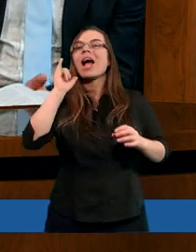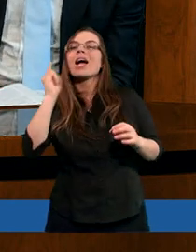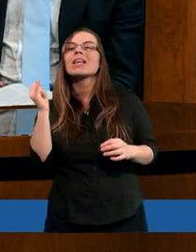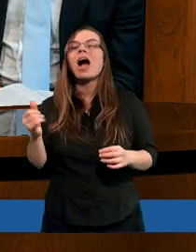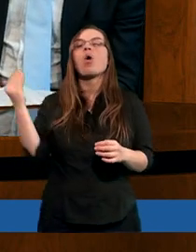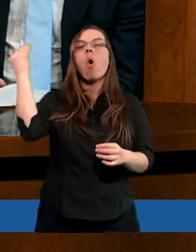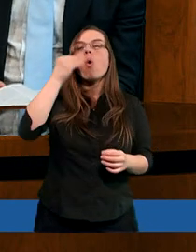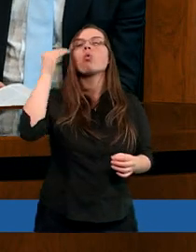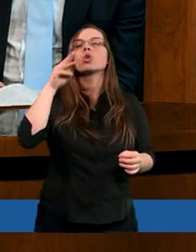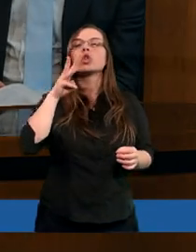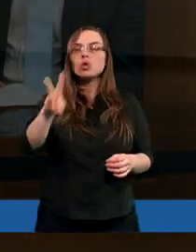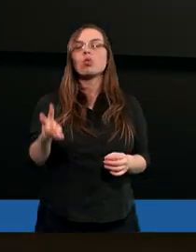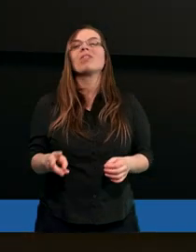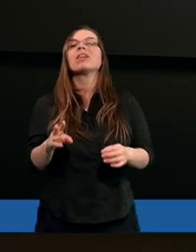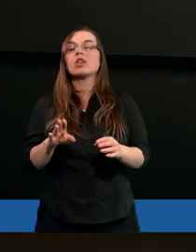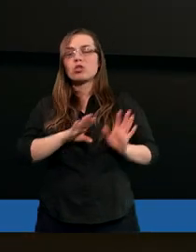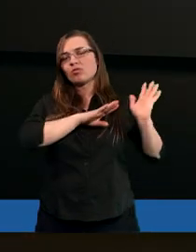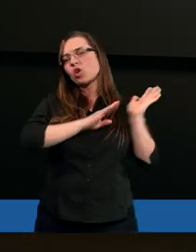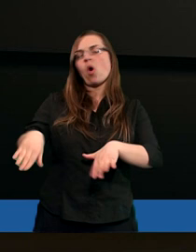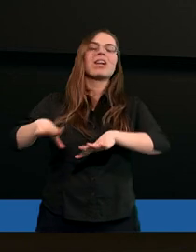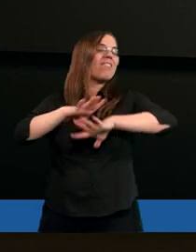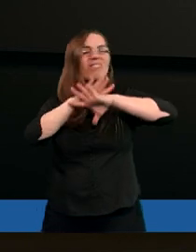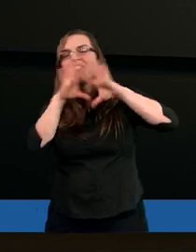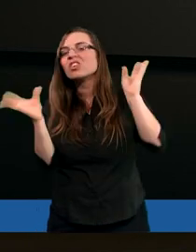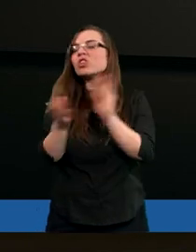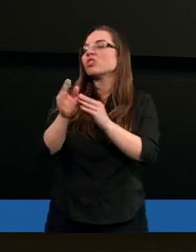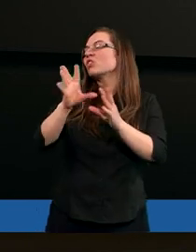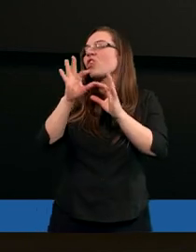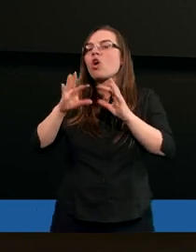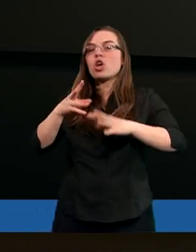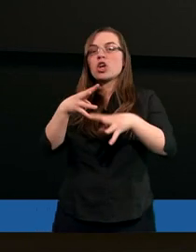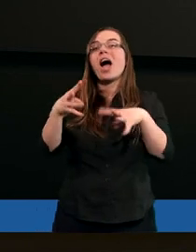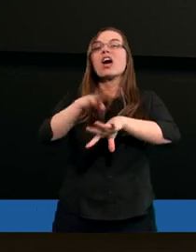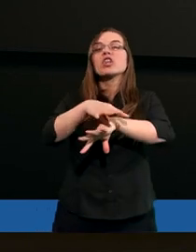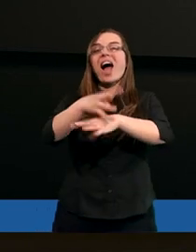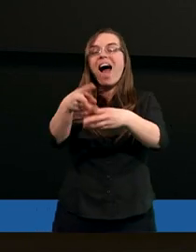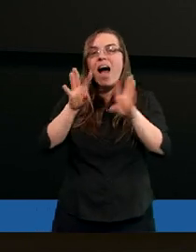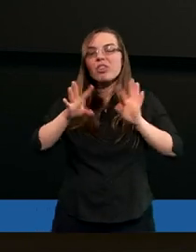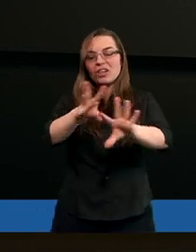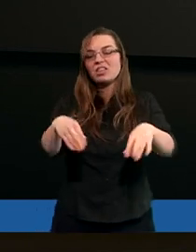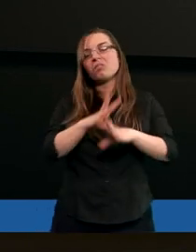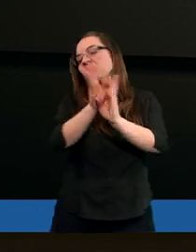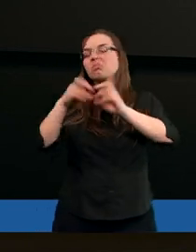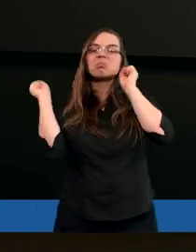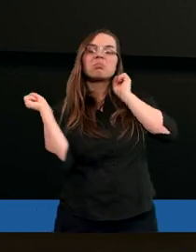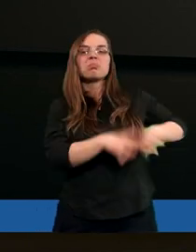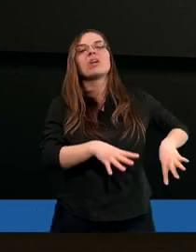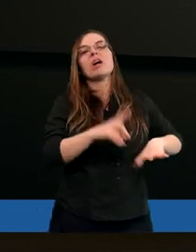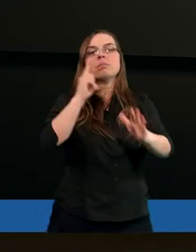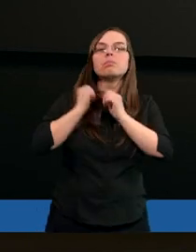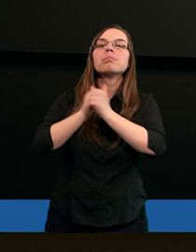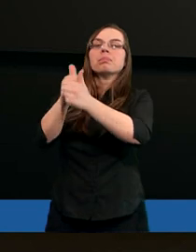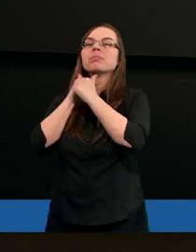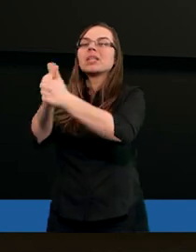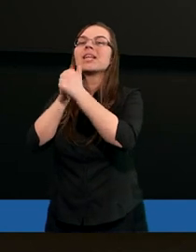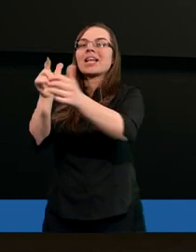uczniów. Zostawili wszystko, zostawili sieci i poszli za Jezusem od tego momentu.